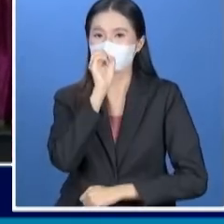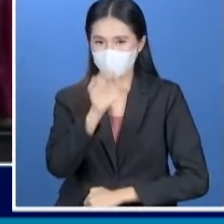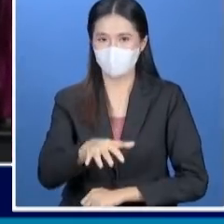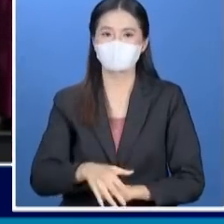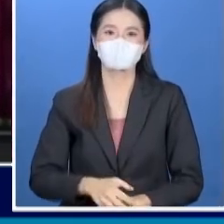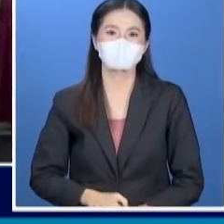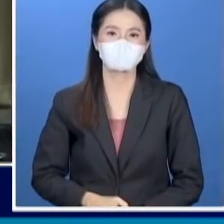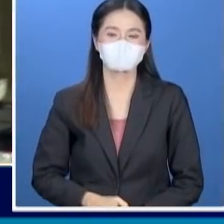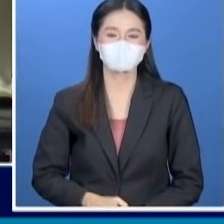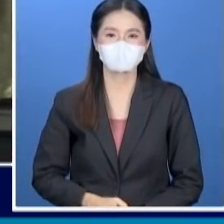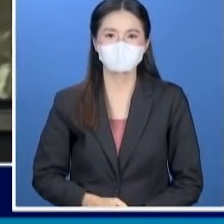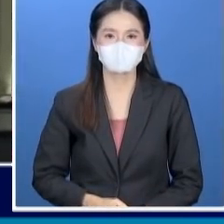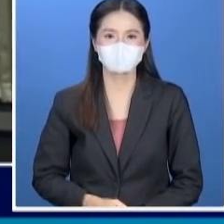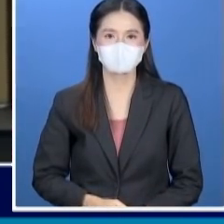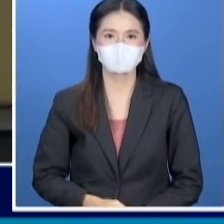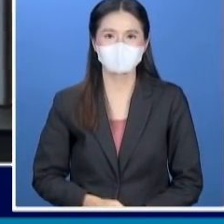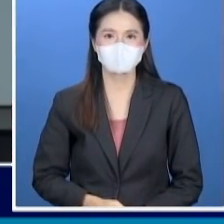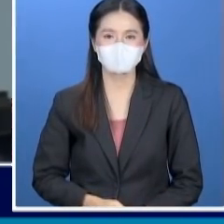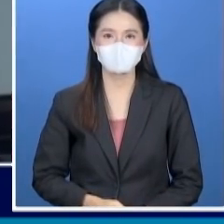ครับ